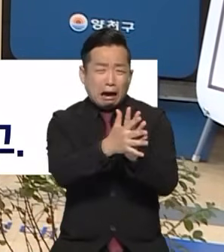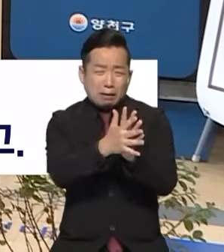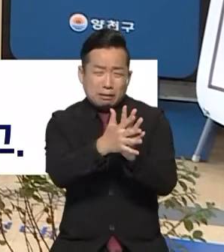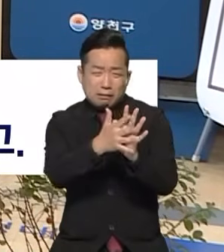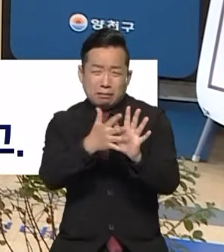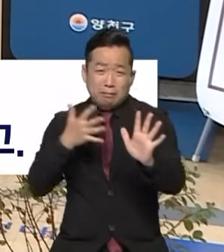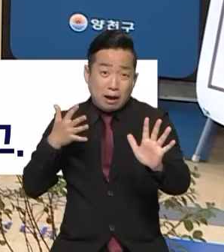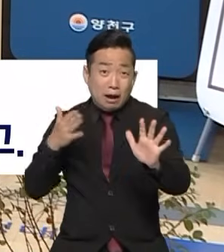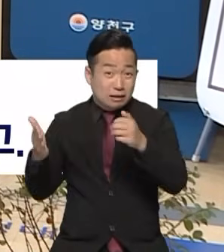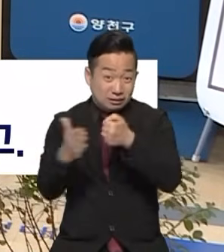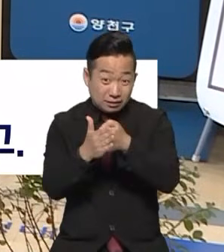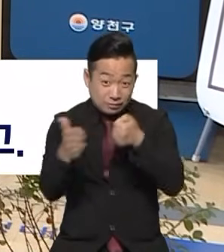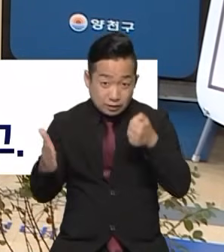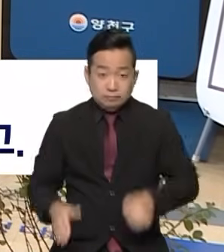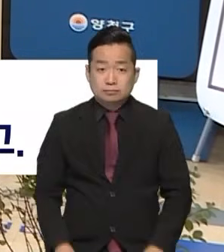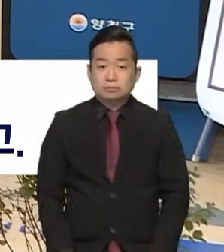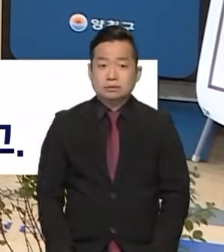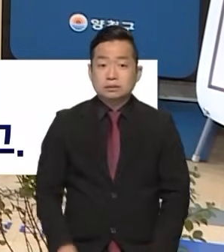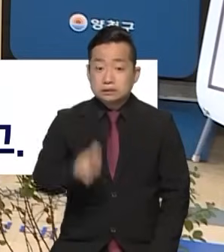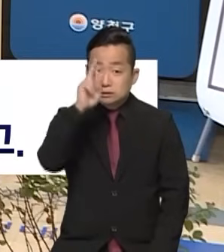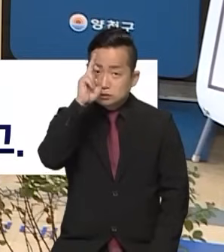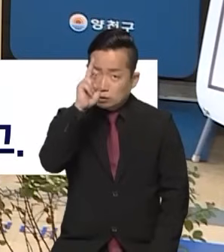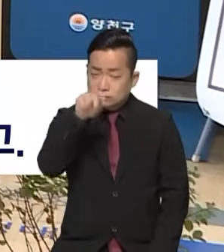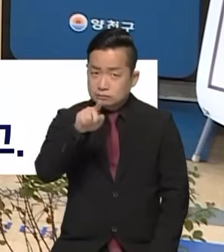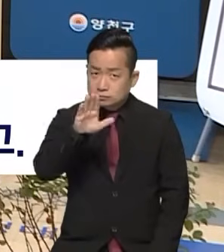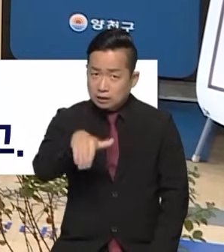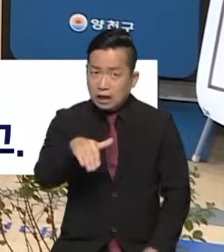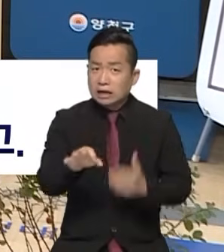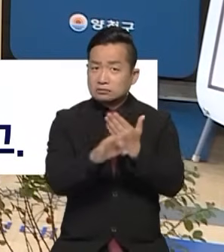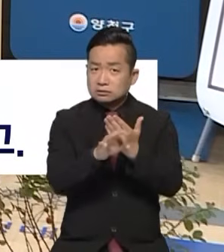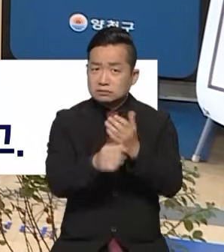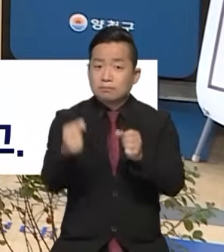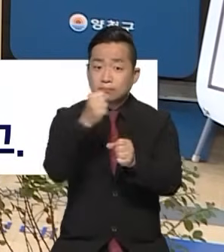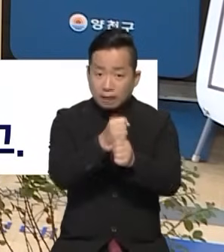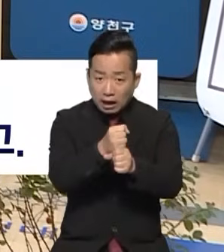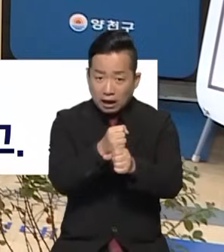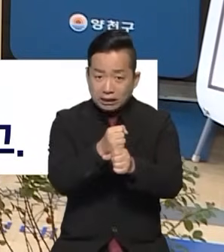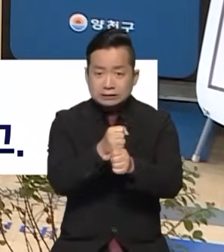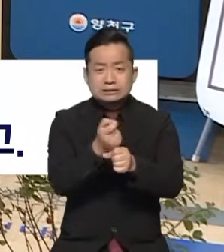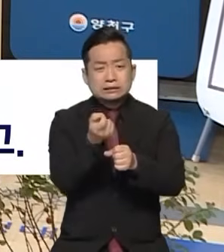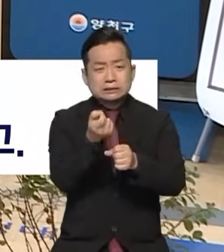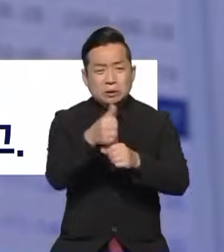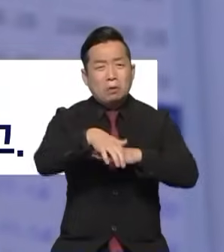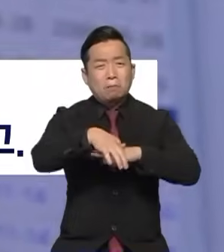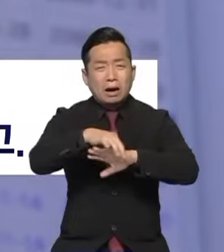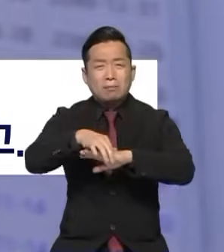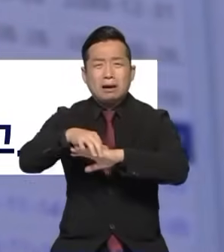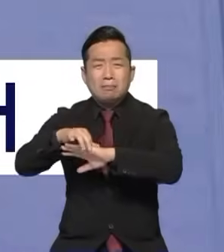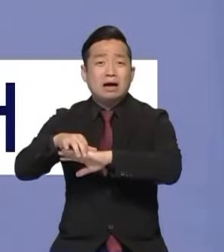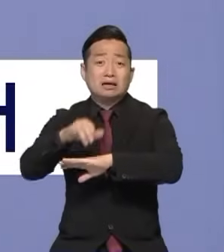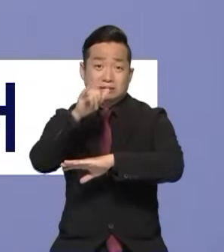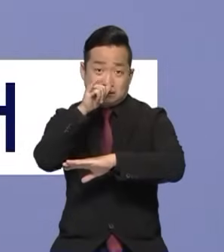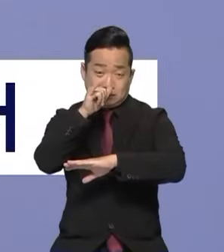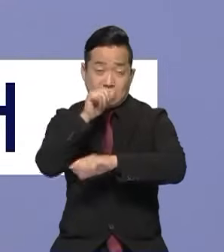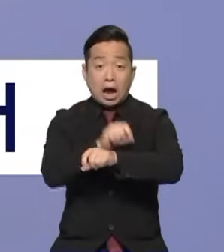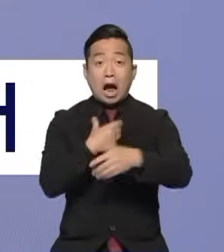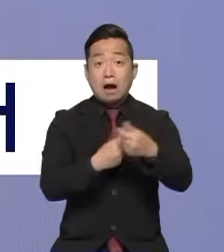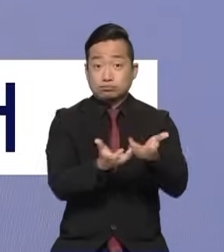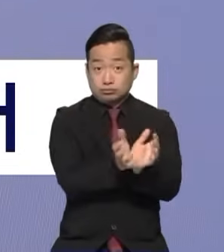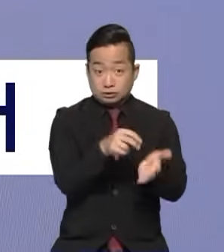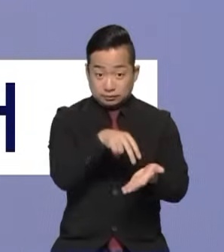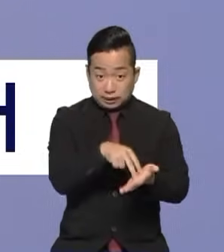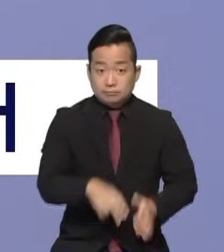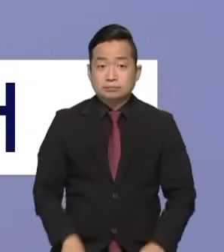지금 점심 때는 거의 정상 작동을 했는데 아직 일부 조금 더 에러가 나고 있고 행정안전부는 업무